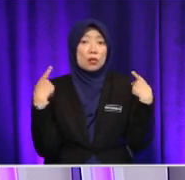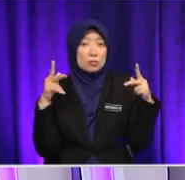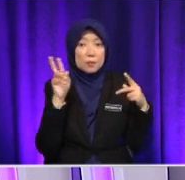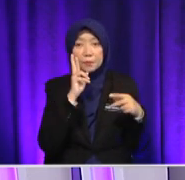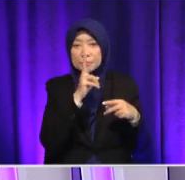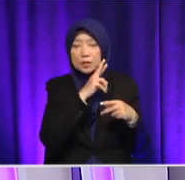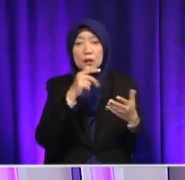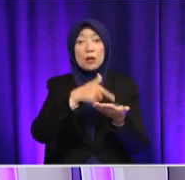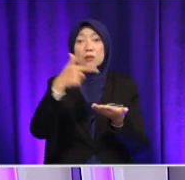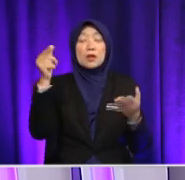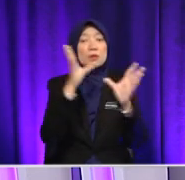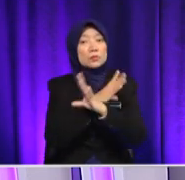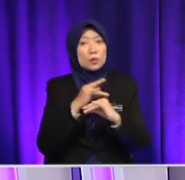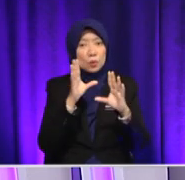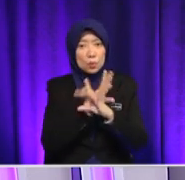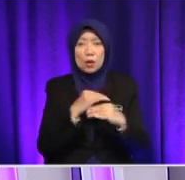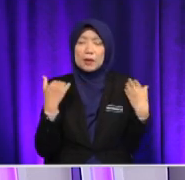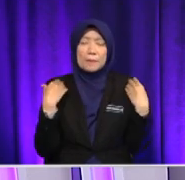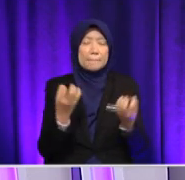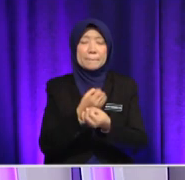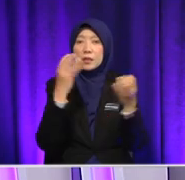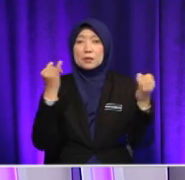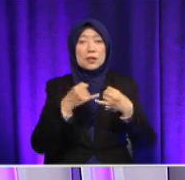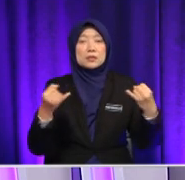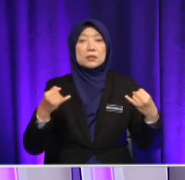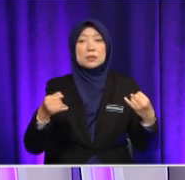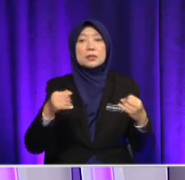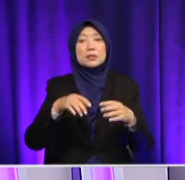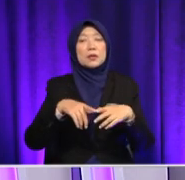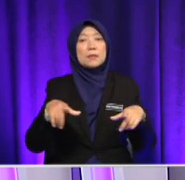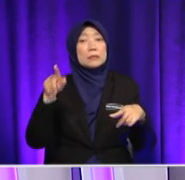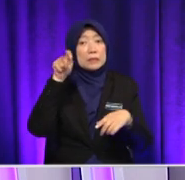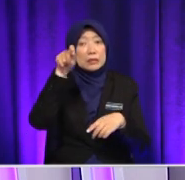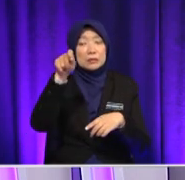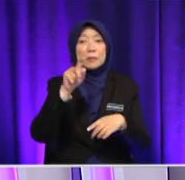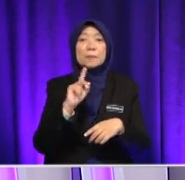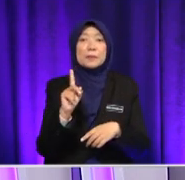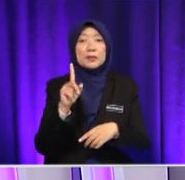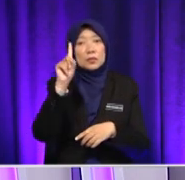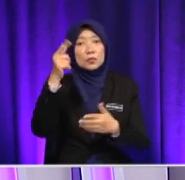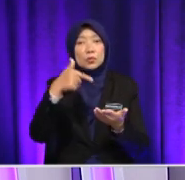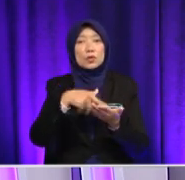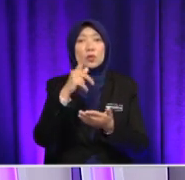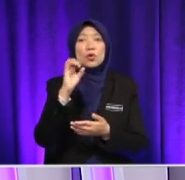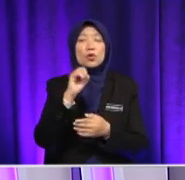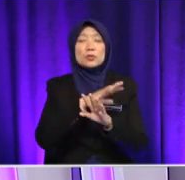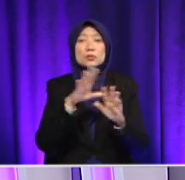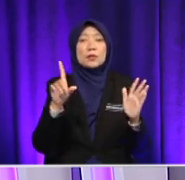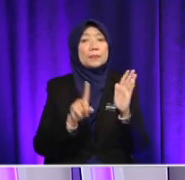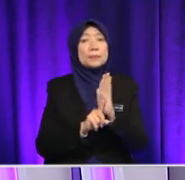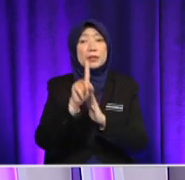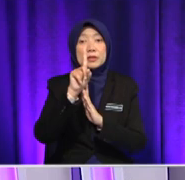perasaan banyak jenis-jenis favorit anda mana satu Papar tanda yang orang kaya kosnya tidak terlalu tinggi